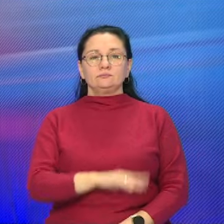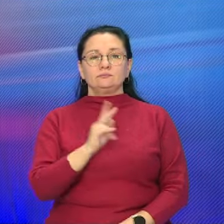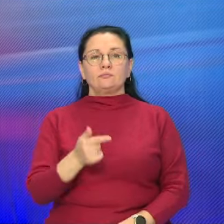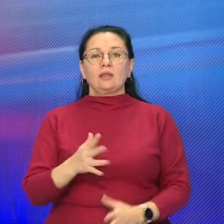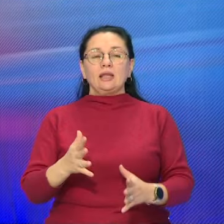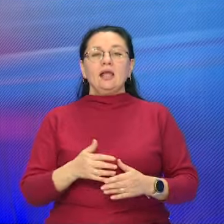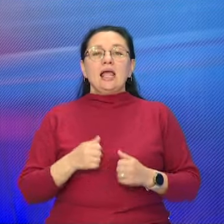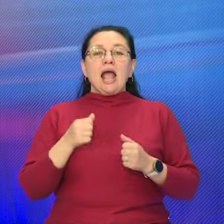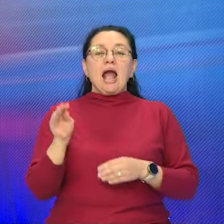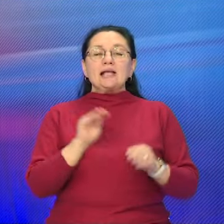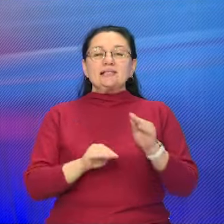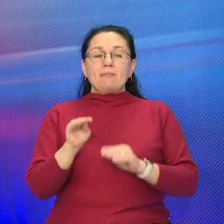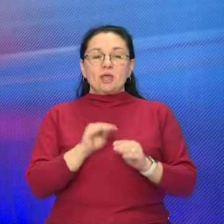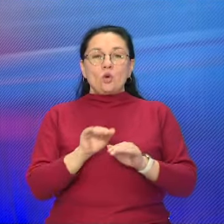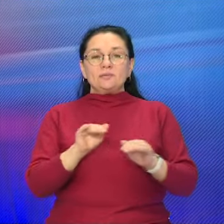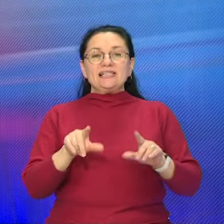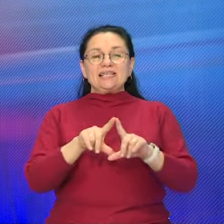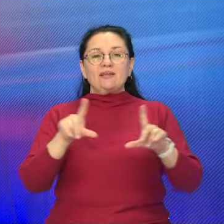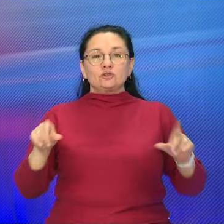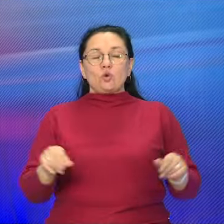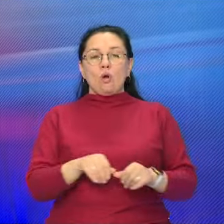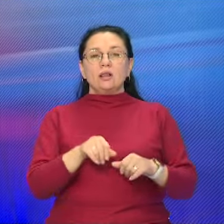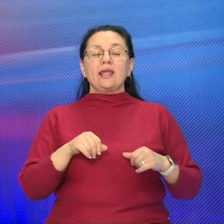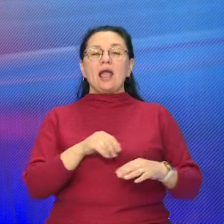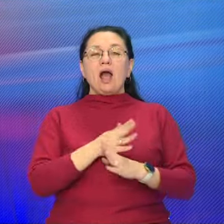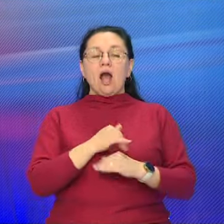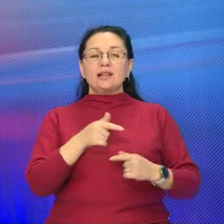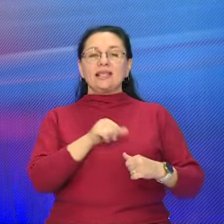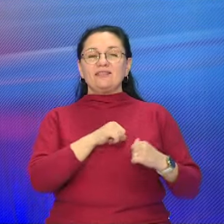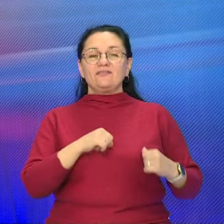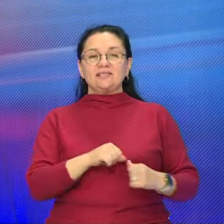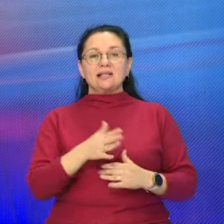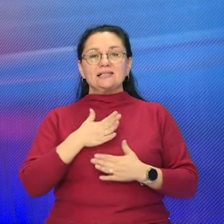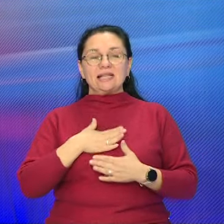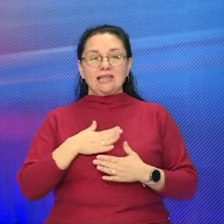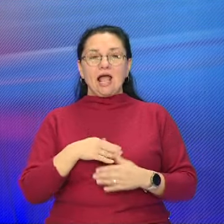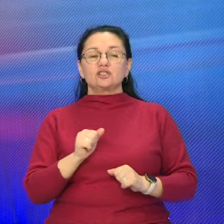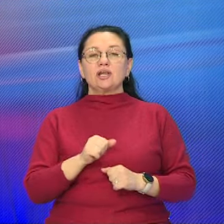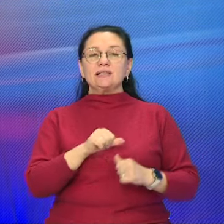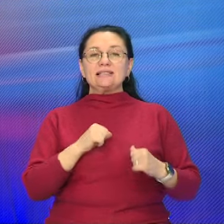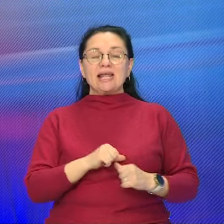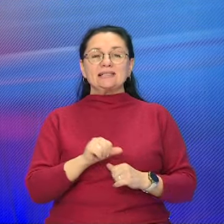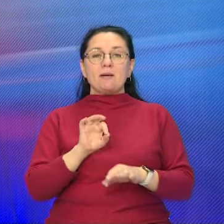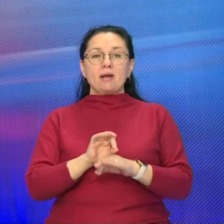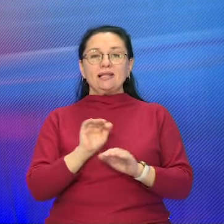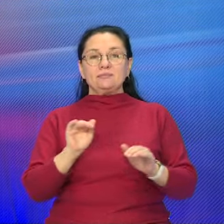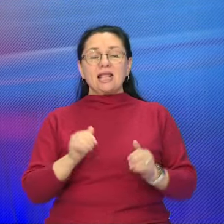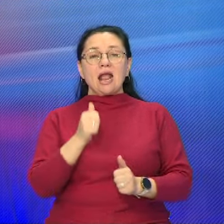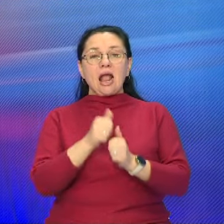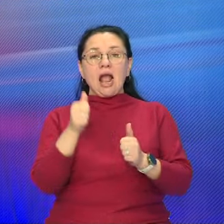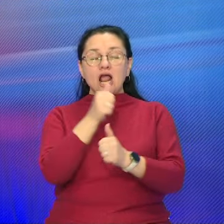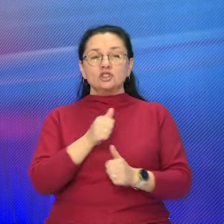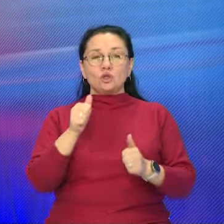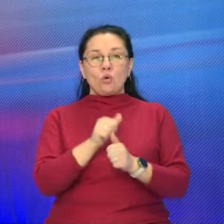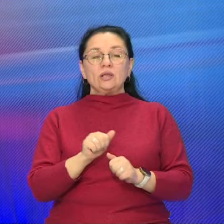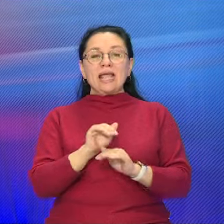Збяром дзіця ў школу, анёл у тваім сэрцы, вясёлка надзеі, нашы сэрцы хворым дзецям. Штогод беларускі дзіцячы фонд